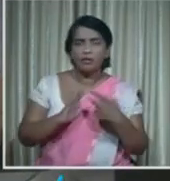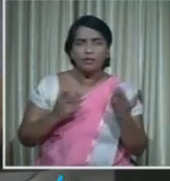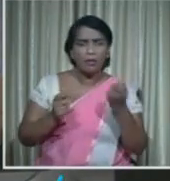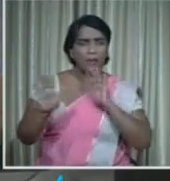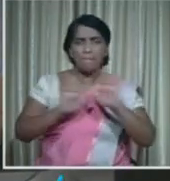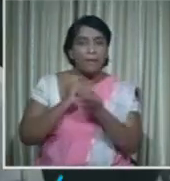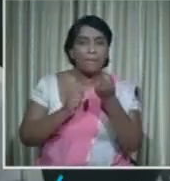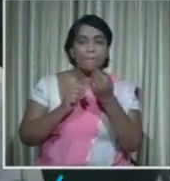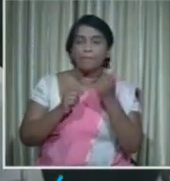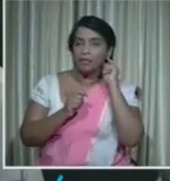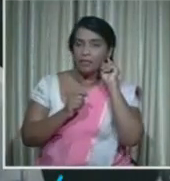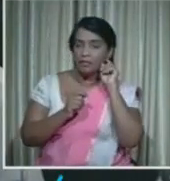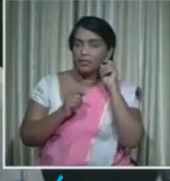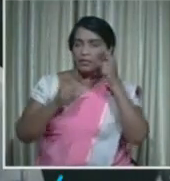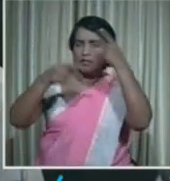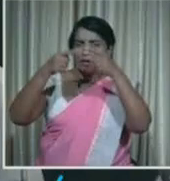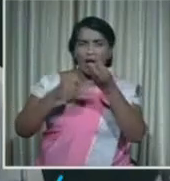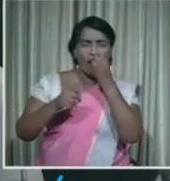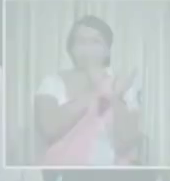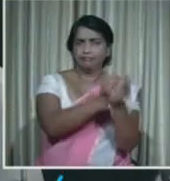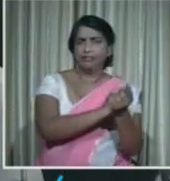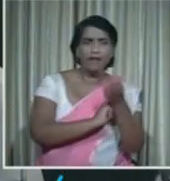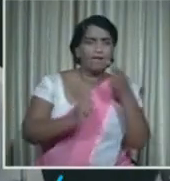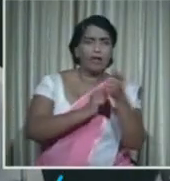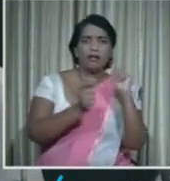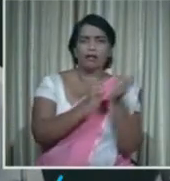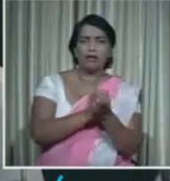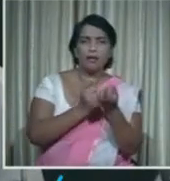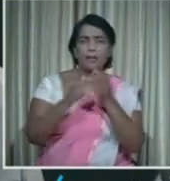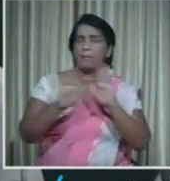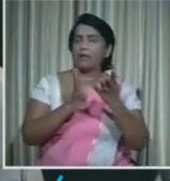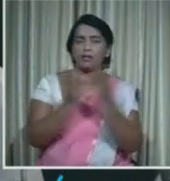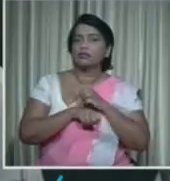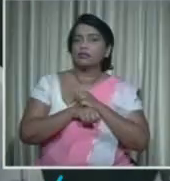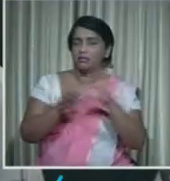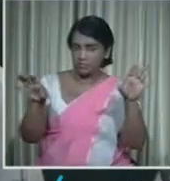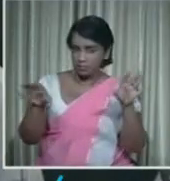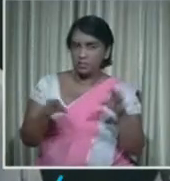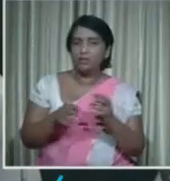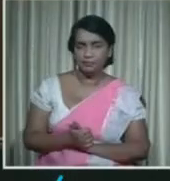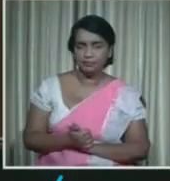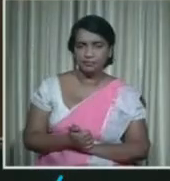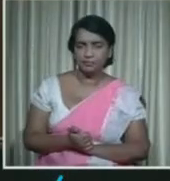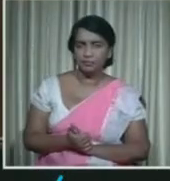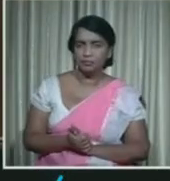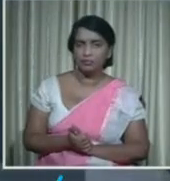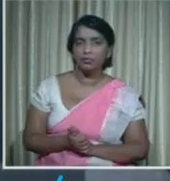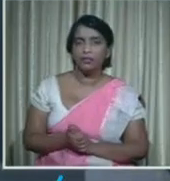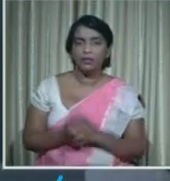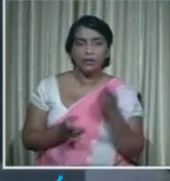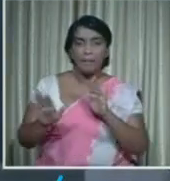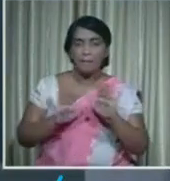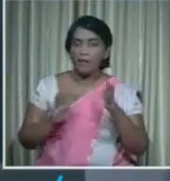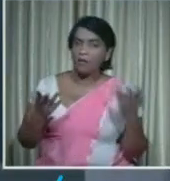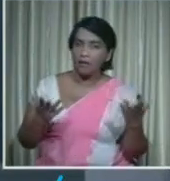පාලනය අවලංගු කරලාද එක දිගට හාල් හැංගුවා වී හැංගුවා අපි විලපාලණයෙන් අයින් කරා ඊට පස්සේ තමයි වෙළඳපොළට ආවේ මිලපාලණයෙන් අපි ඉවත් වුණා මිලපාලණයක් සීනි වලට